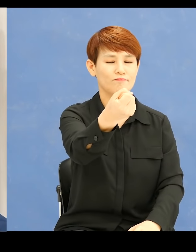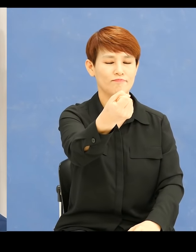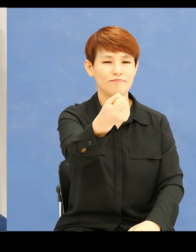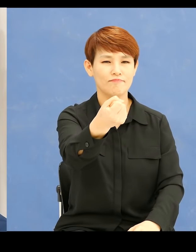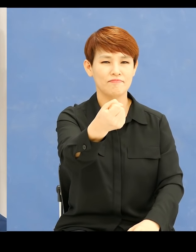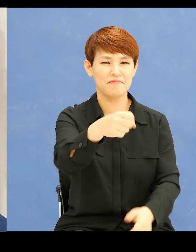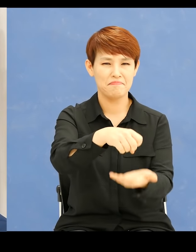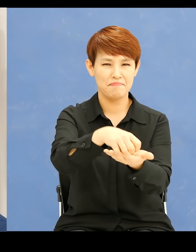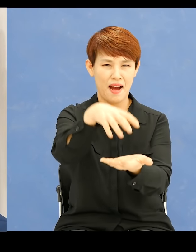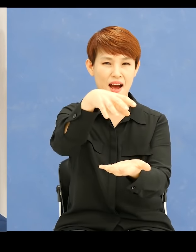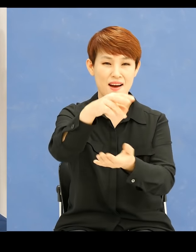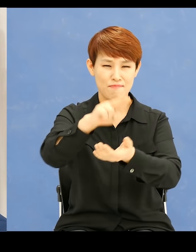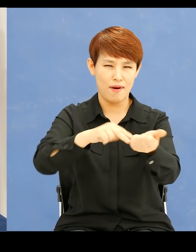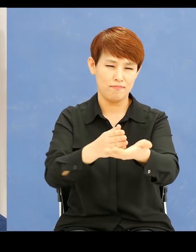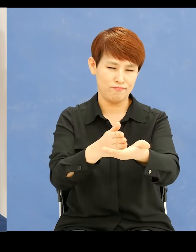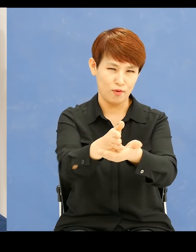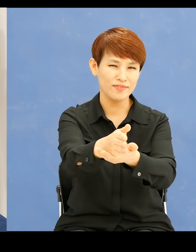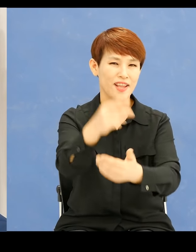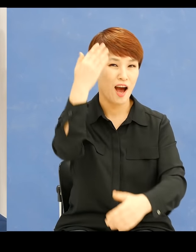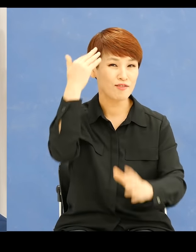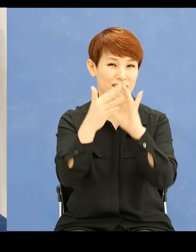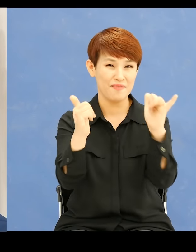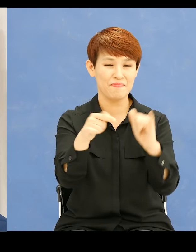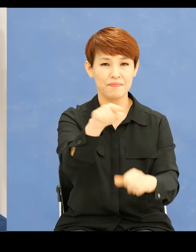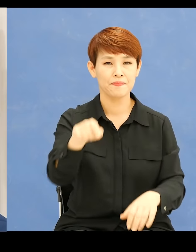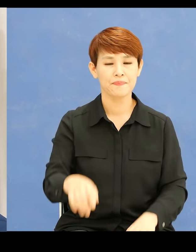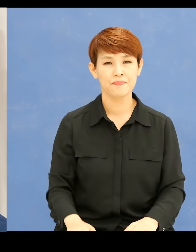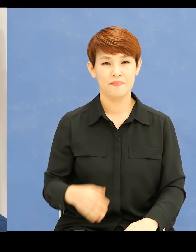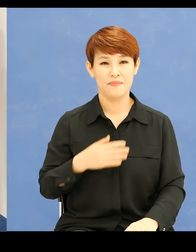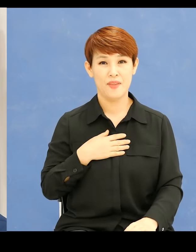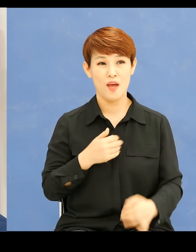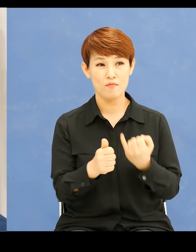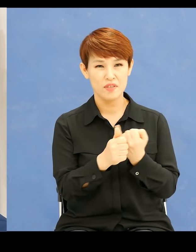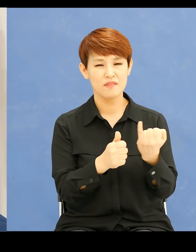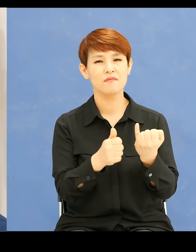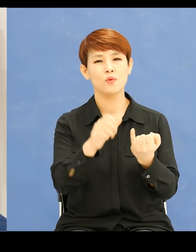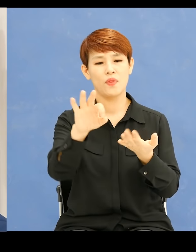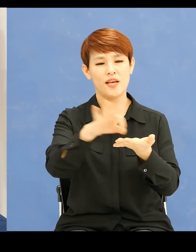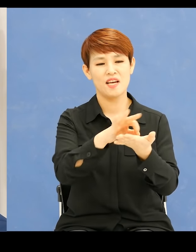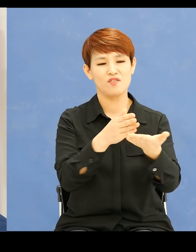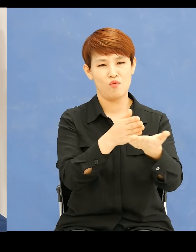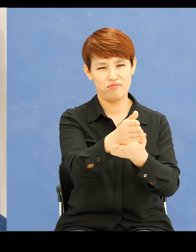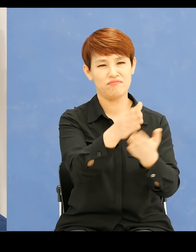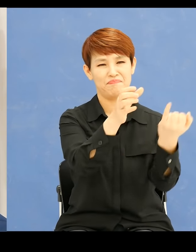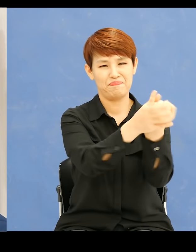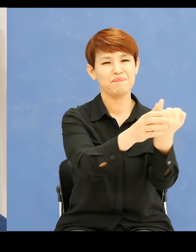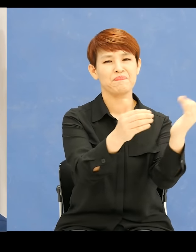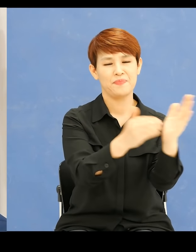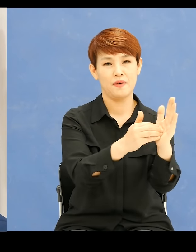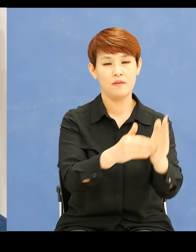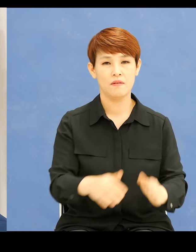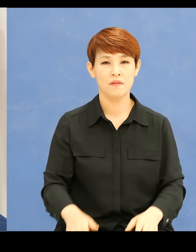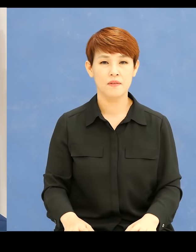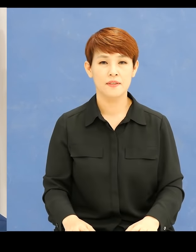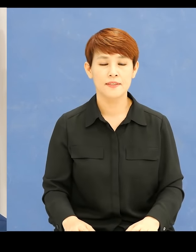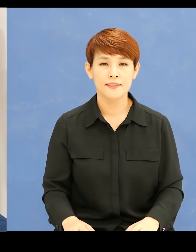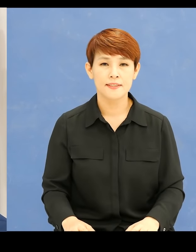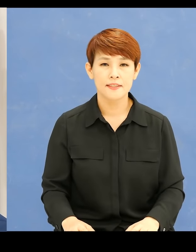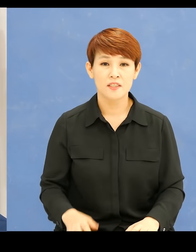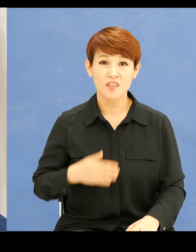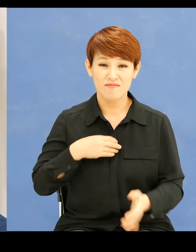한인들이 예. 도넛 쪽에는 다. 예. 그러다 보니까 이제 제가 거기 저희 아내는 이제 거기 캐시어로도 들어가게 되고 네. 저는 이제 그